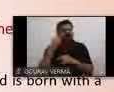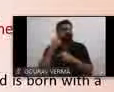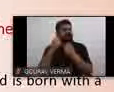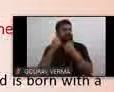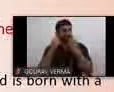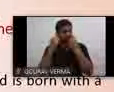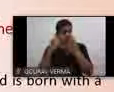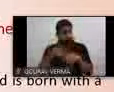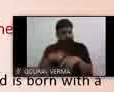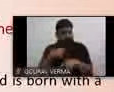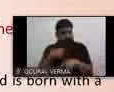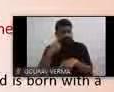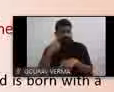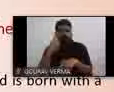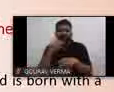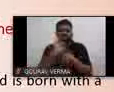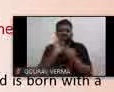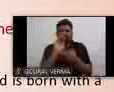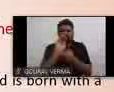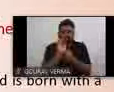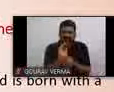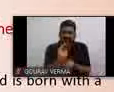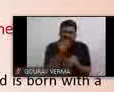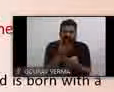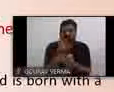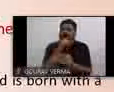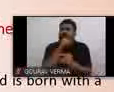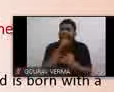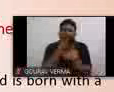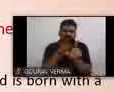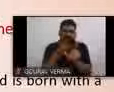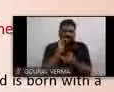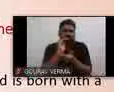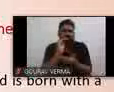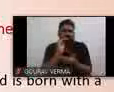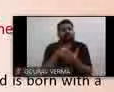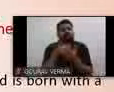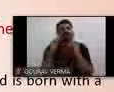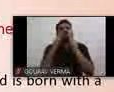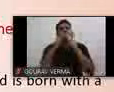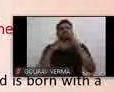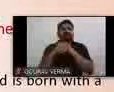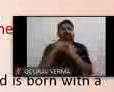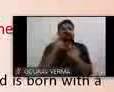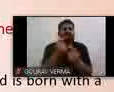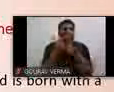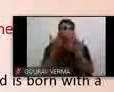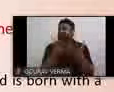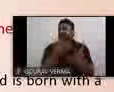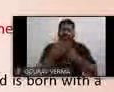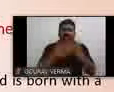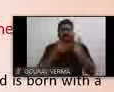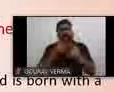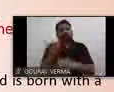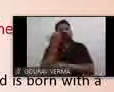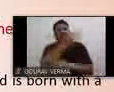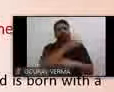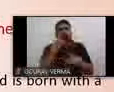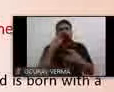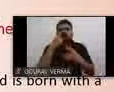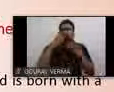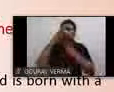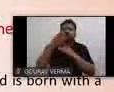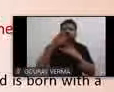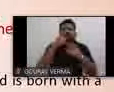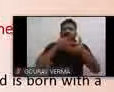होम, छोटा सा बच्चा था 2 साल का, कि होम प्रोग्राम करके क्या फायदा, वो तो जब जाते हैं तो वो घर पे मिलती ही नहीं, उसका